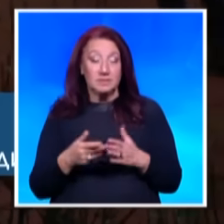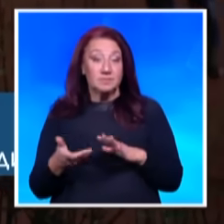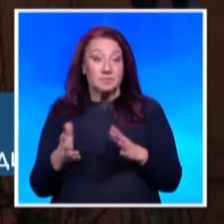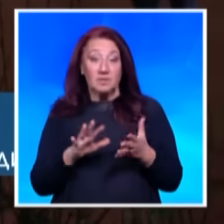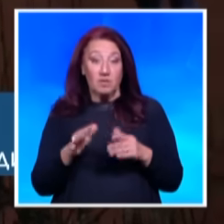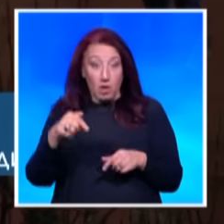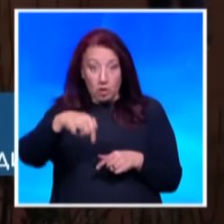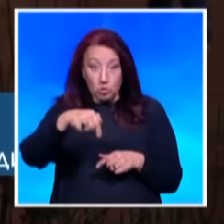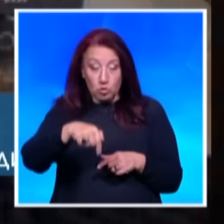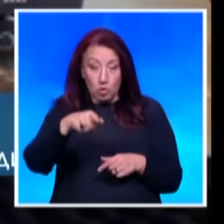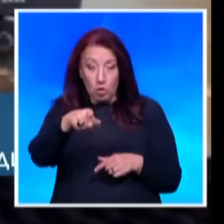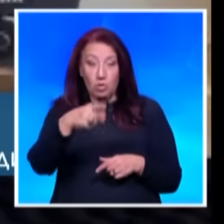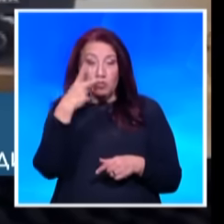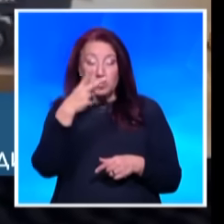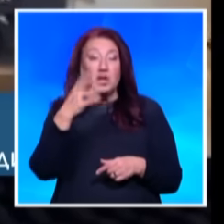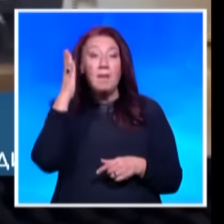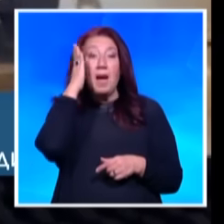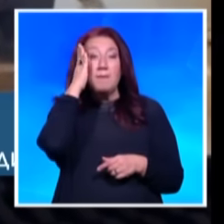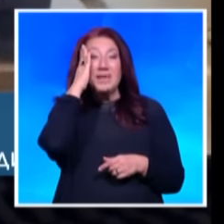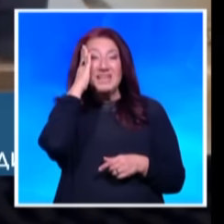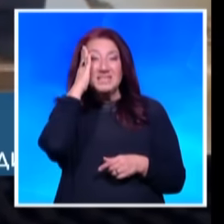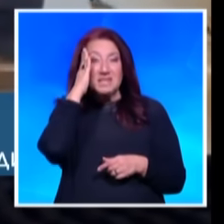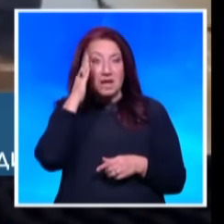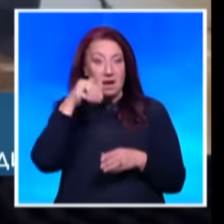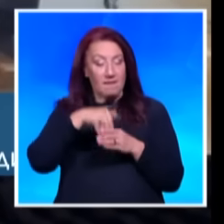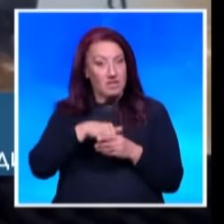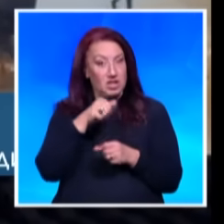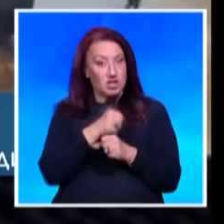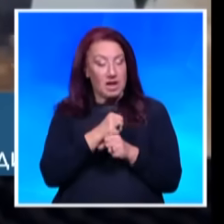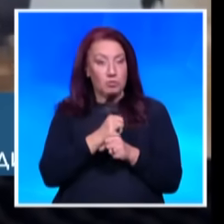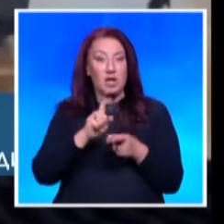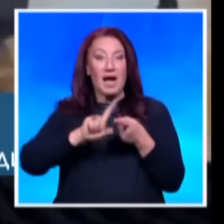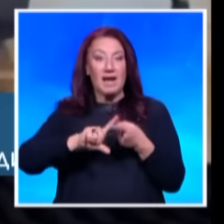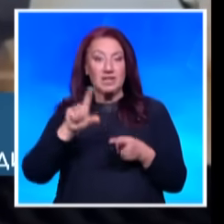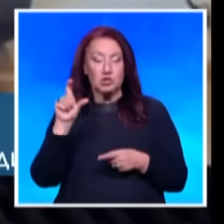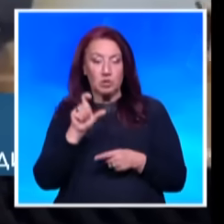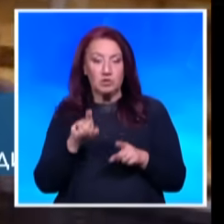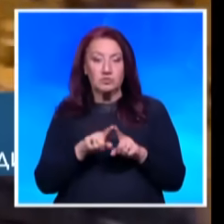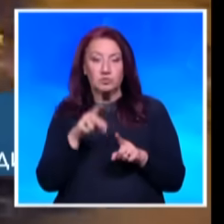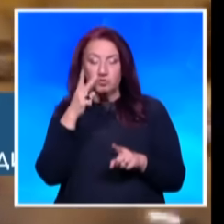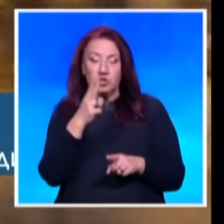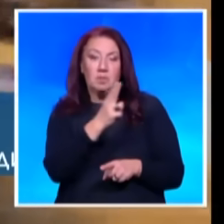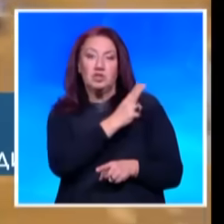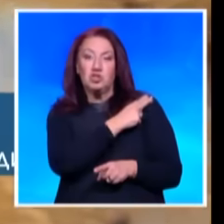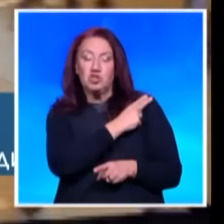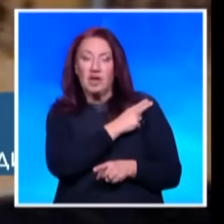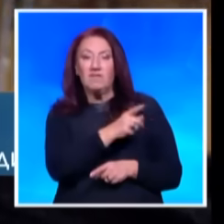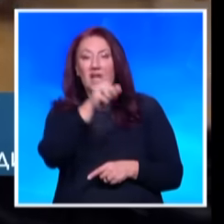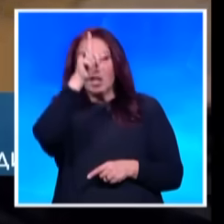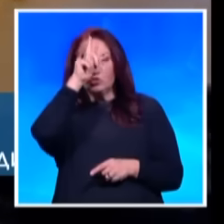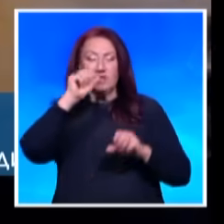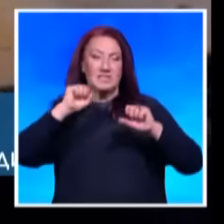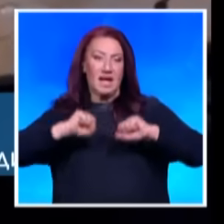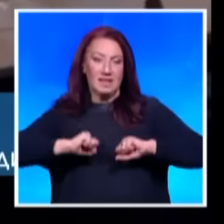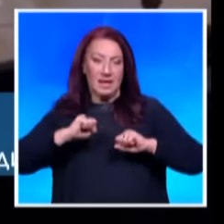е долу под нас министъра на вътрешните работи Калин Стоянов. Видях и шефът на СДВР Любомир Николов.